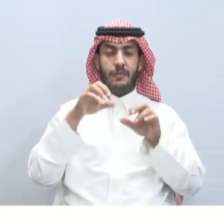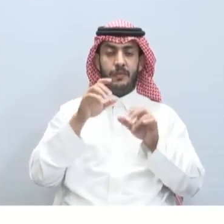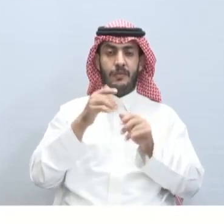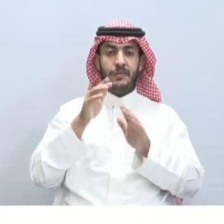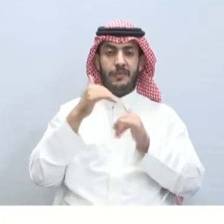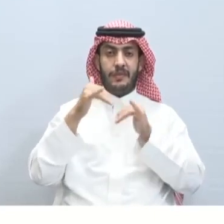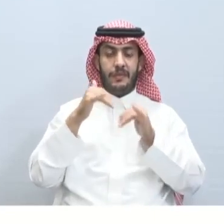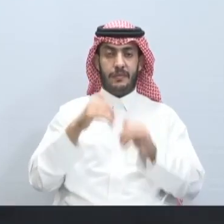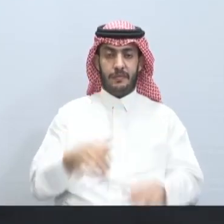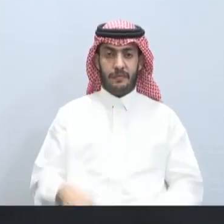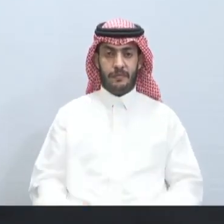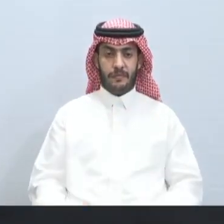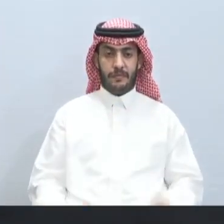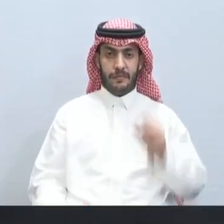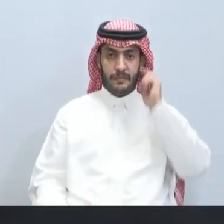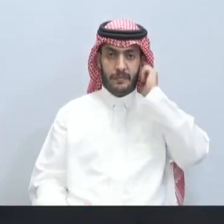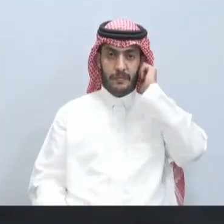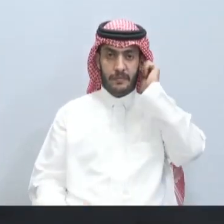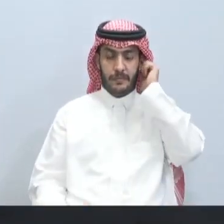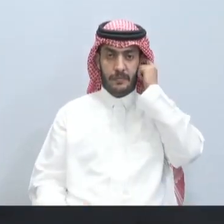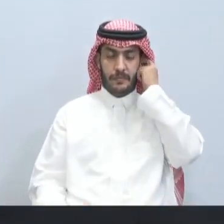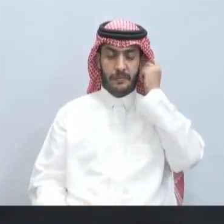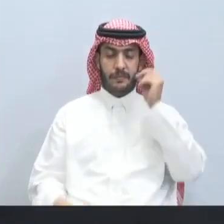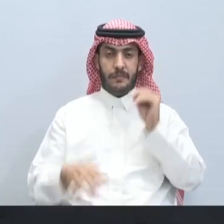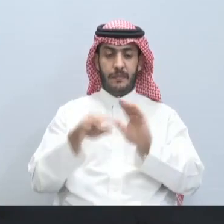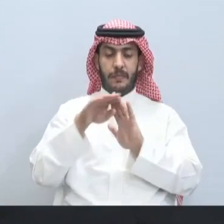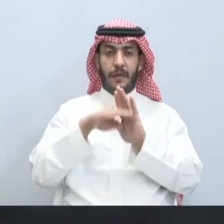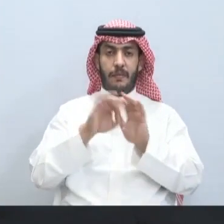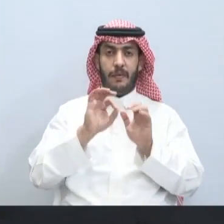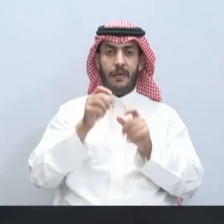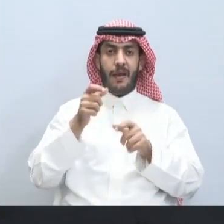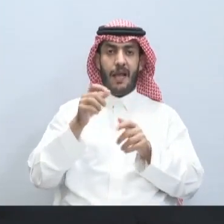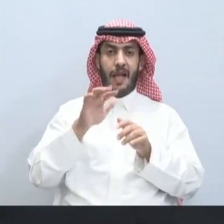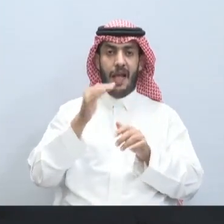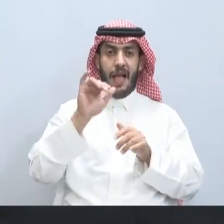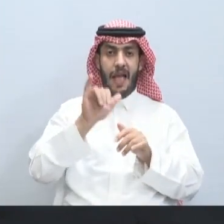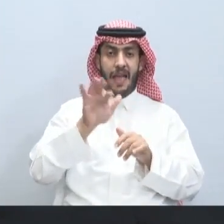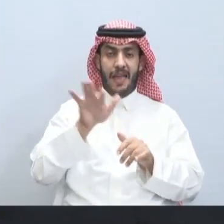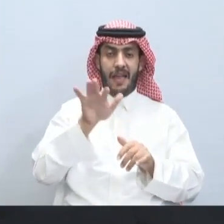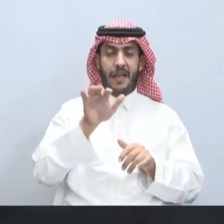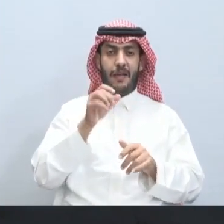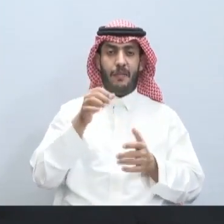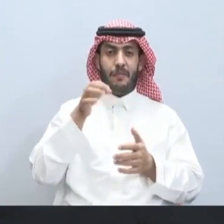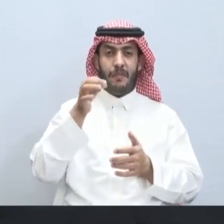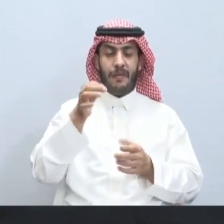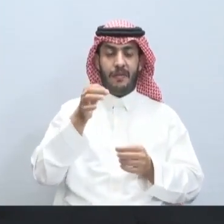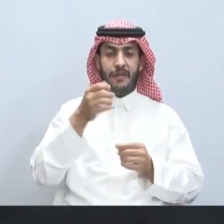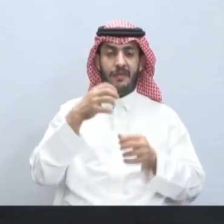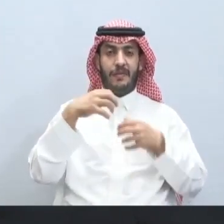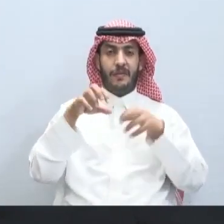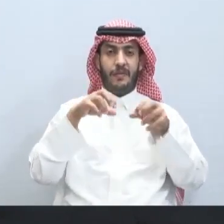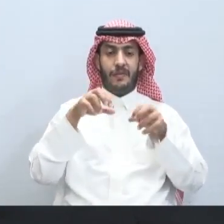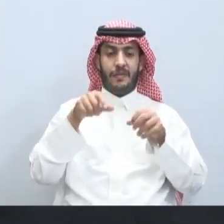الى شرائح قد كما ذكرنا قد يكون استهدف مثلا احياء في مدينه معينه واقسم